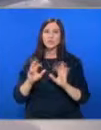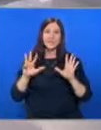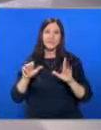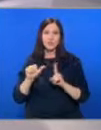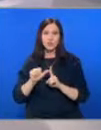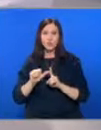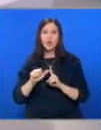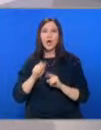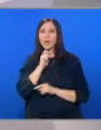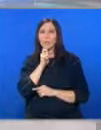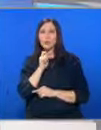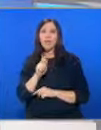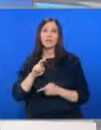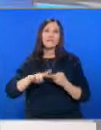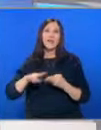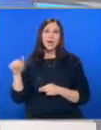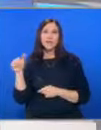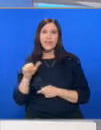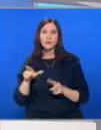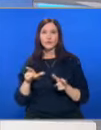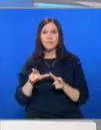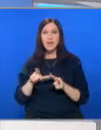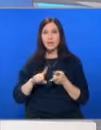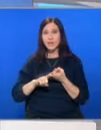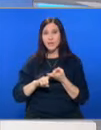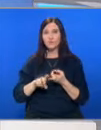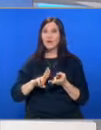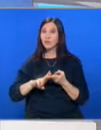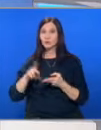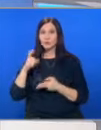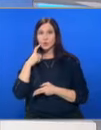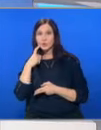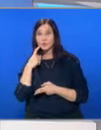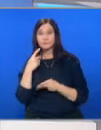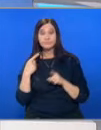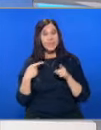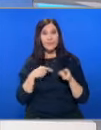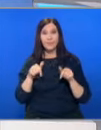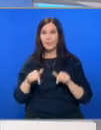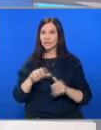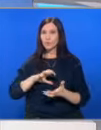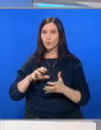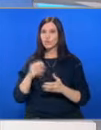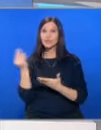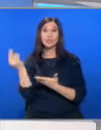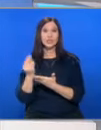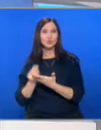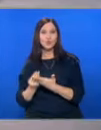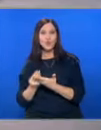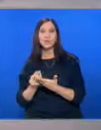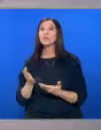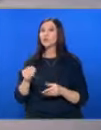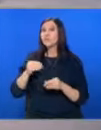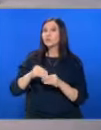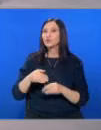юни. Репортерите ни Вера Александрова, Милена Кирова и Виктор Борисов следят днешните политически сюжети. Ще ги